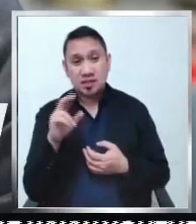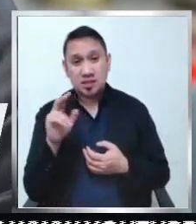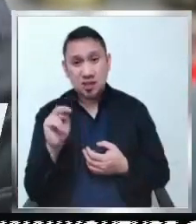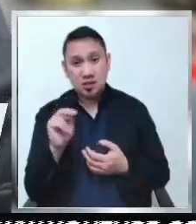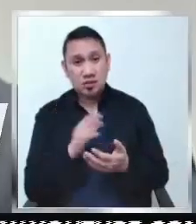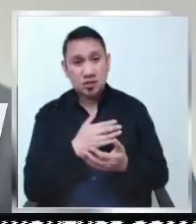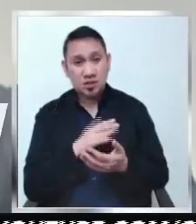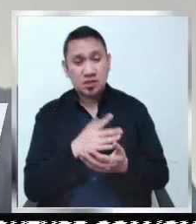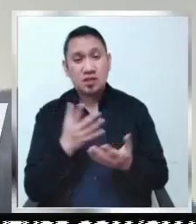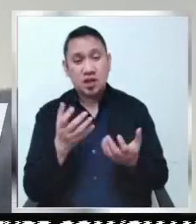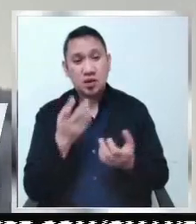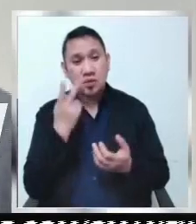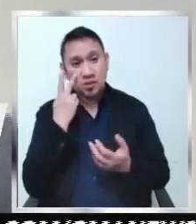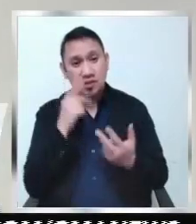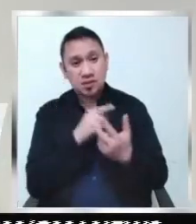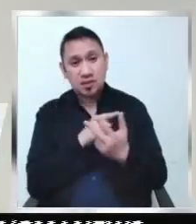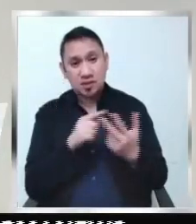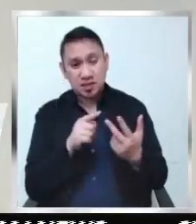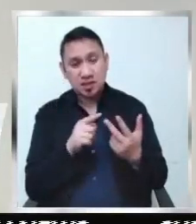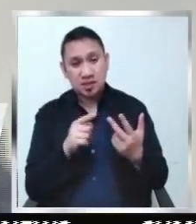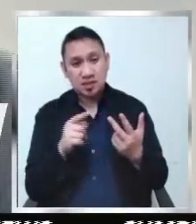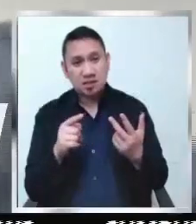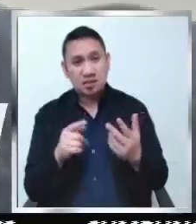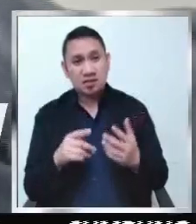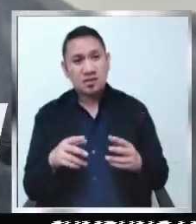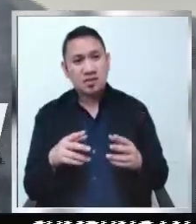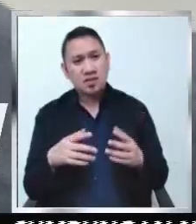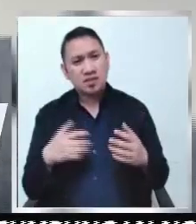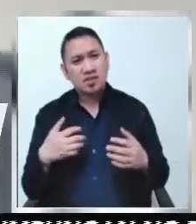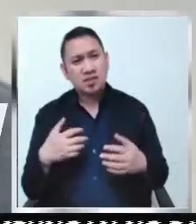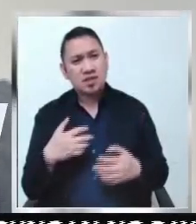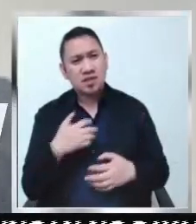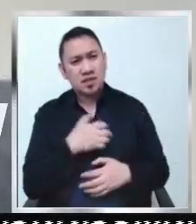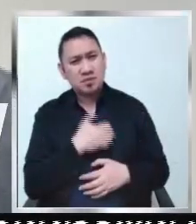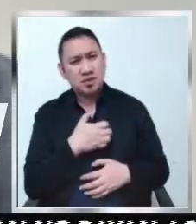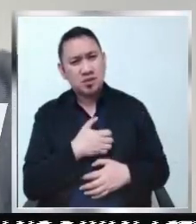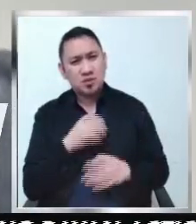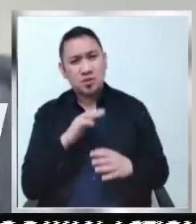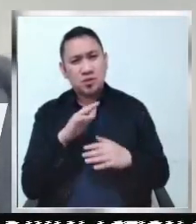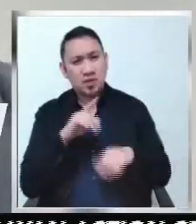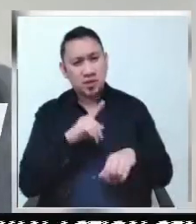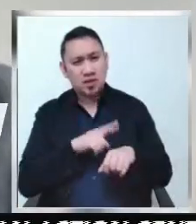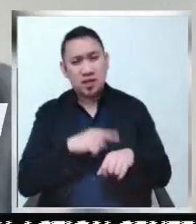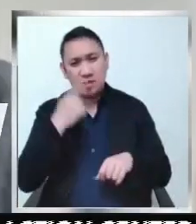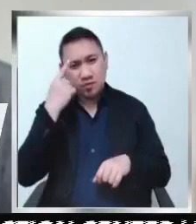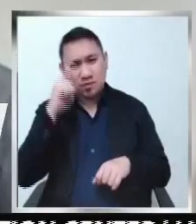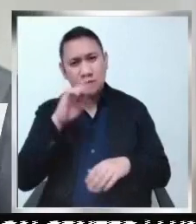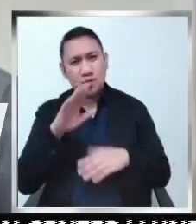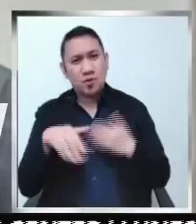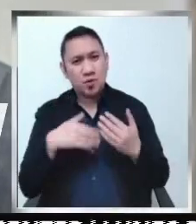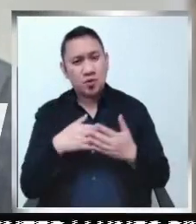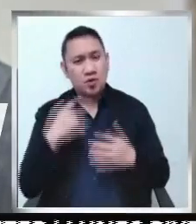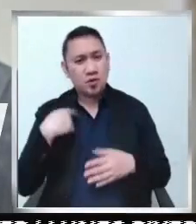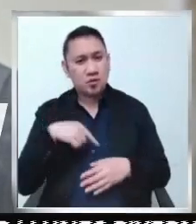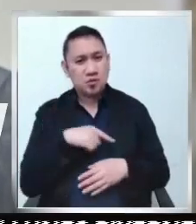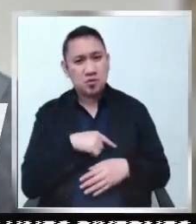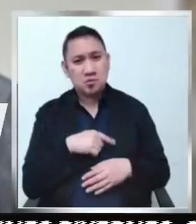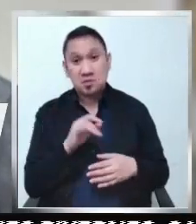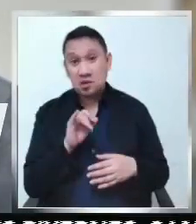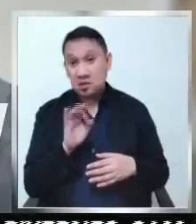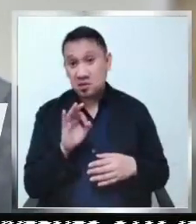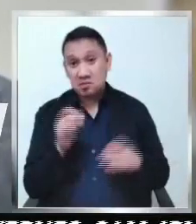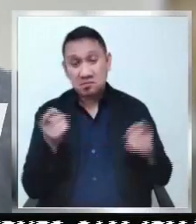the three of us sing. It's an emotional time for all of us. So pag nangyari yon, it